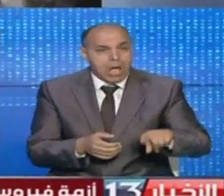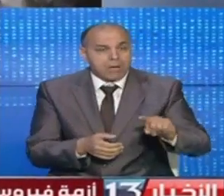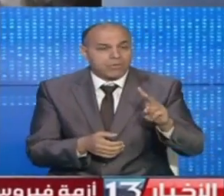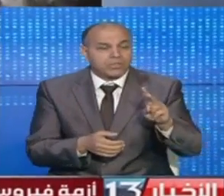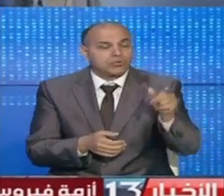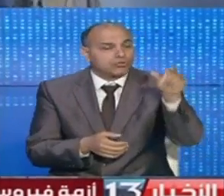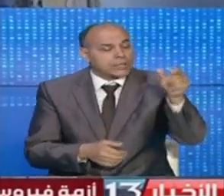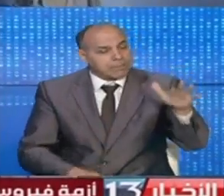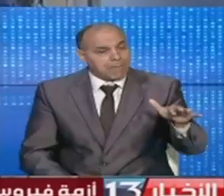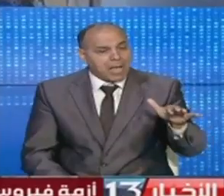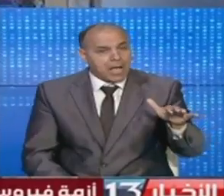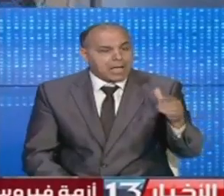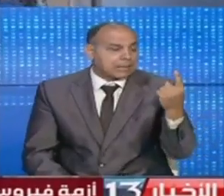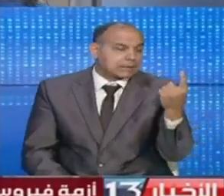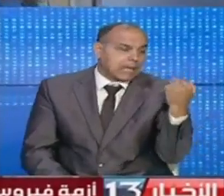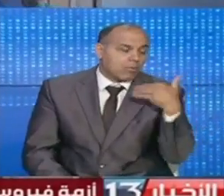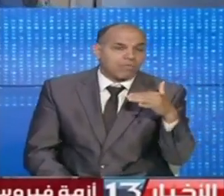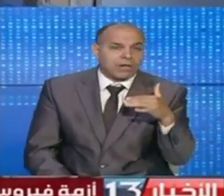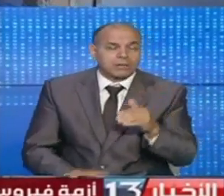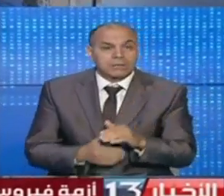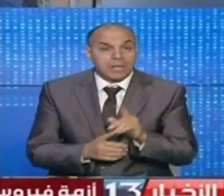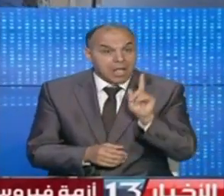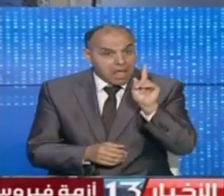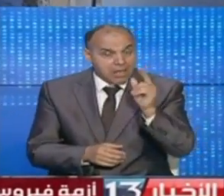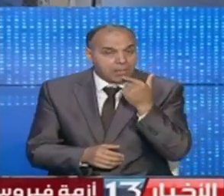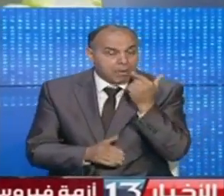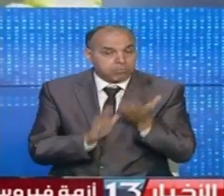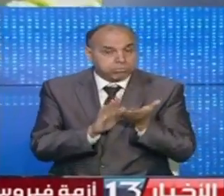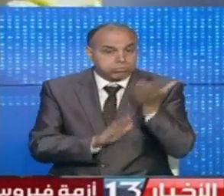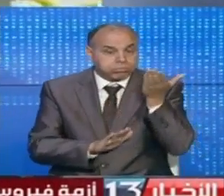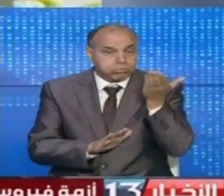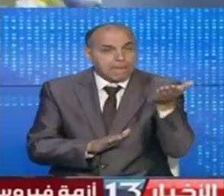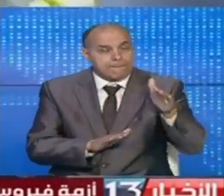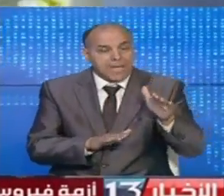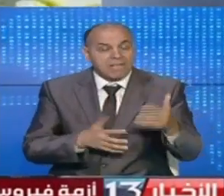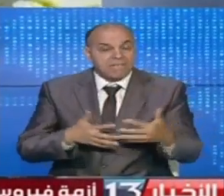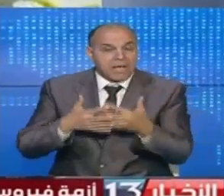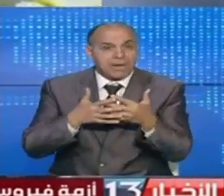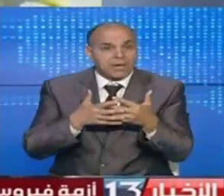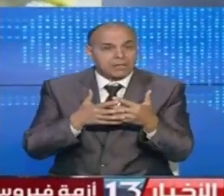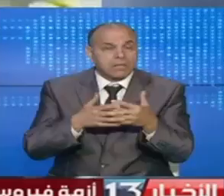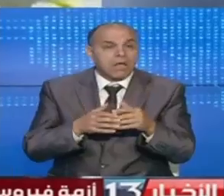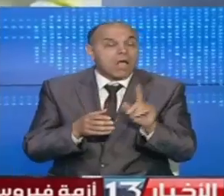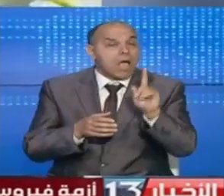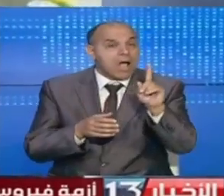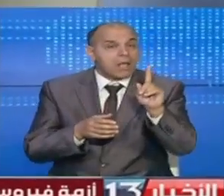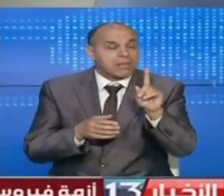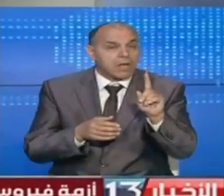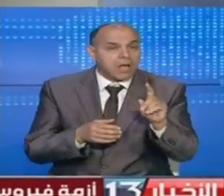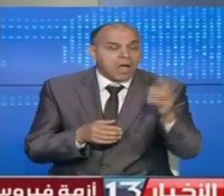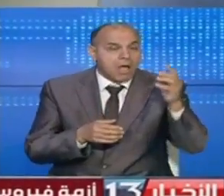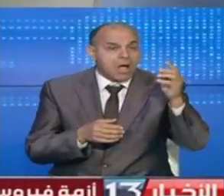حالة وفاة خلال 24 ساعة الأخيرة، ما يرفع إجمالي عدد الوفيات جراء الوباء إلى أكثر